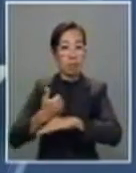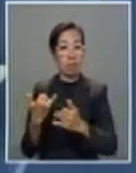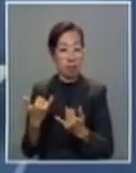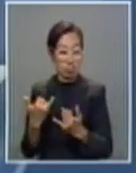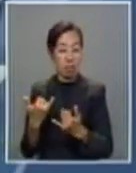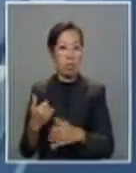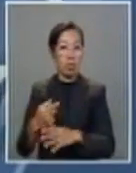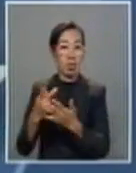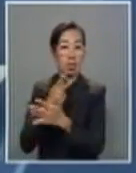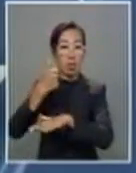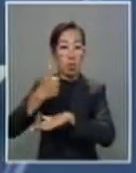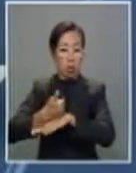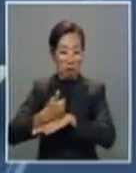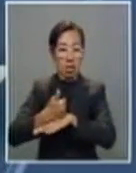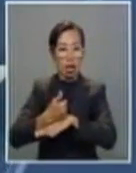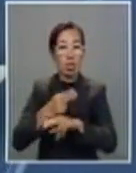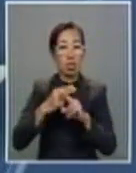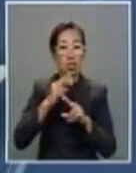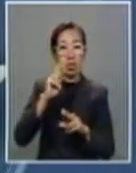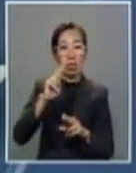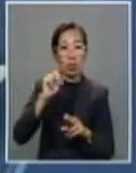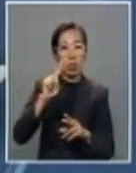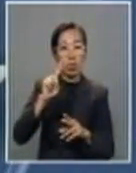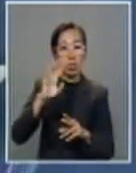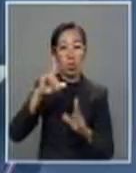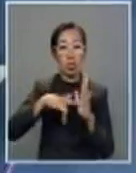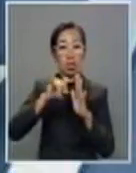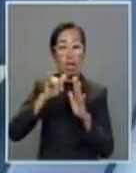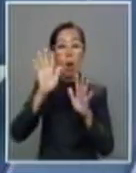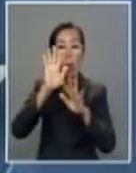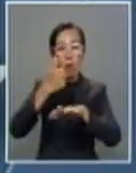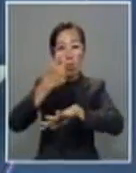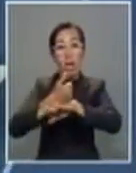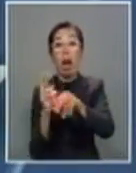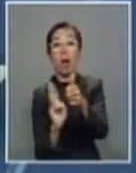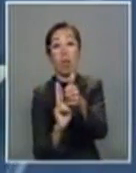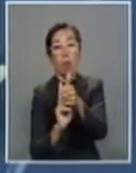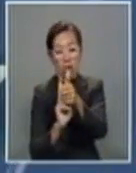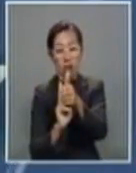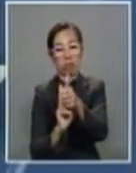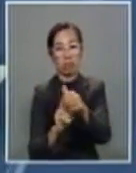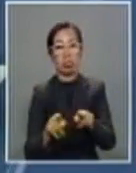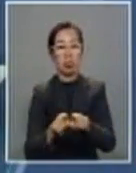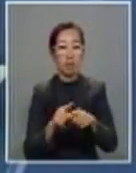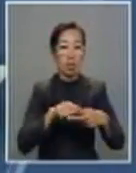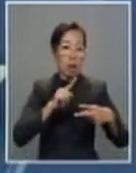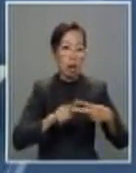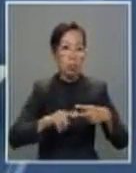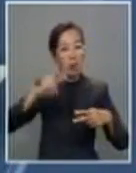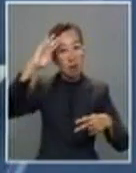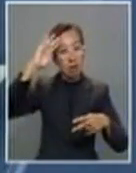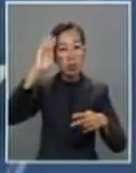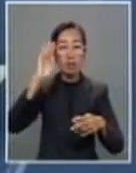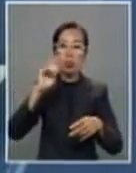นบุรีนะฮะท่านรณชัยอ๋อท่านรองผู้ว่านะครับรักษาราชการแทนนะแล้วก็พลตรีวุฒิชัยนา